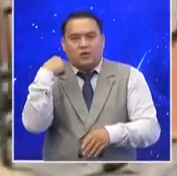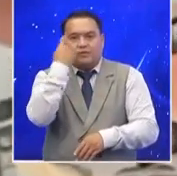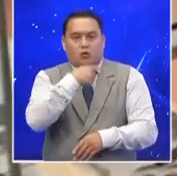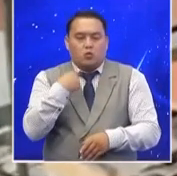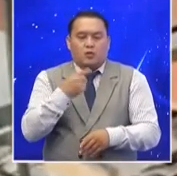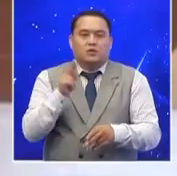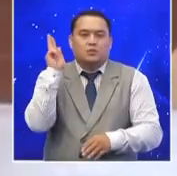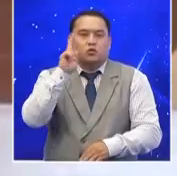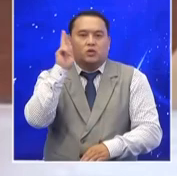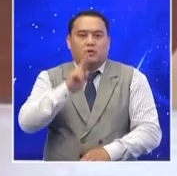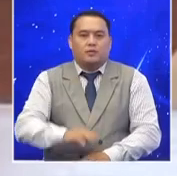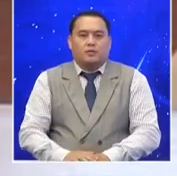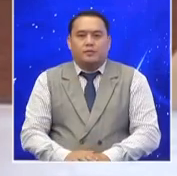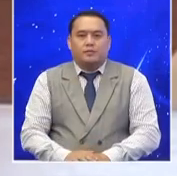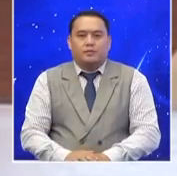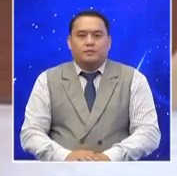индивидуальными занятиями.